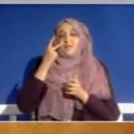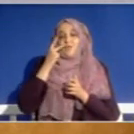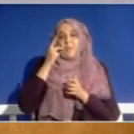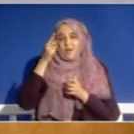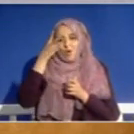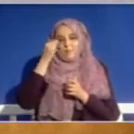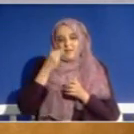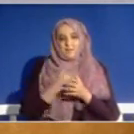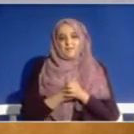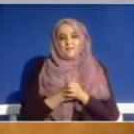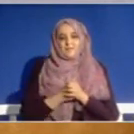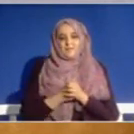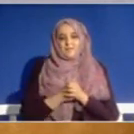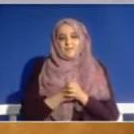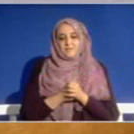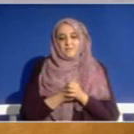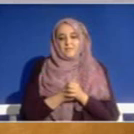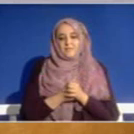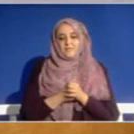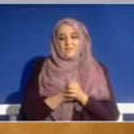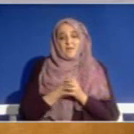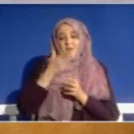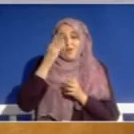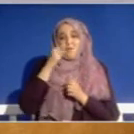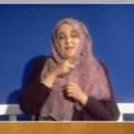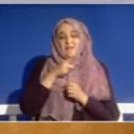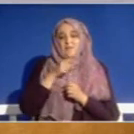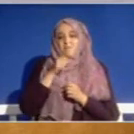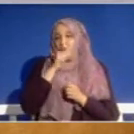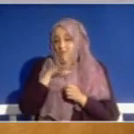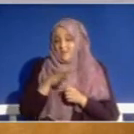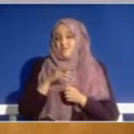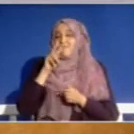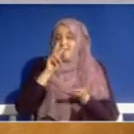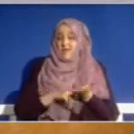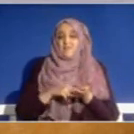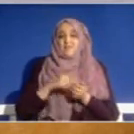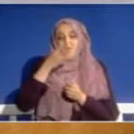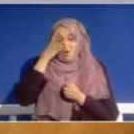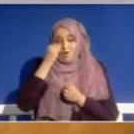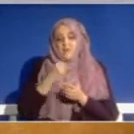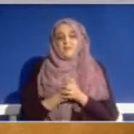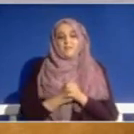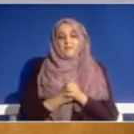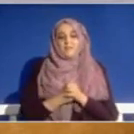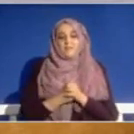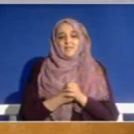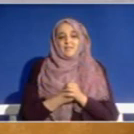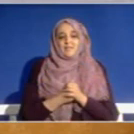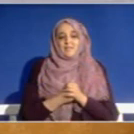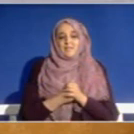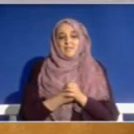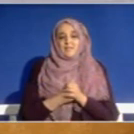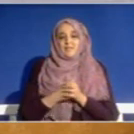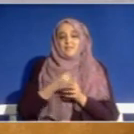الحقيقة، شاف الحقيقة وعرف حقيقة النبوة وحقيقة الرسالة عند الرسول صلى الله عليه وسلم. فماذا كان